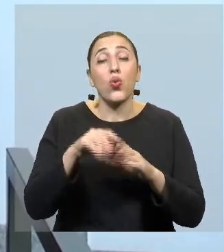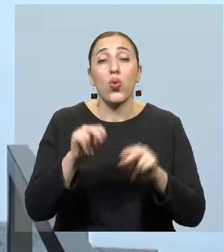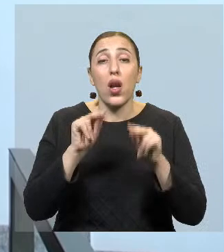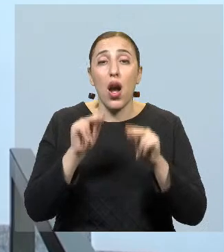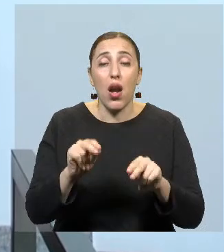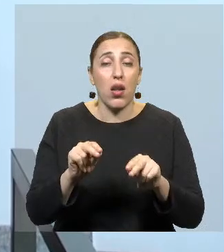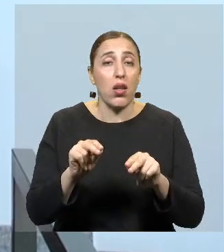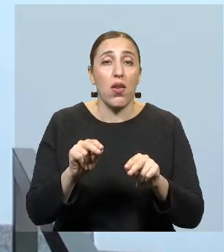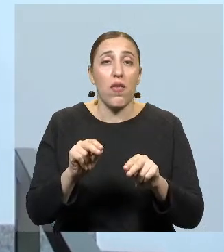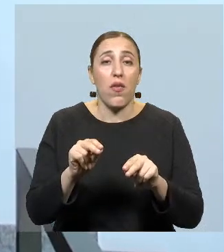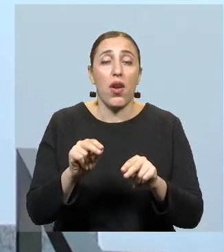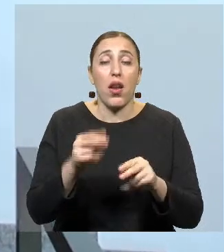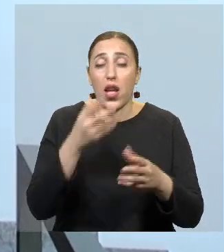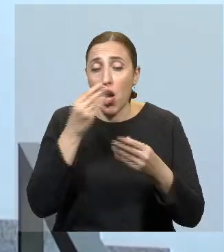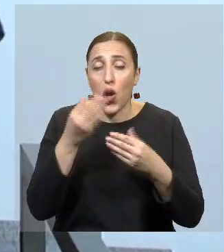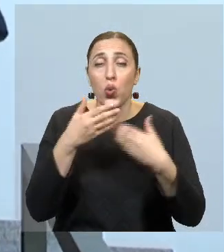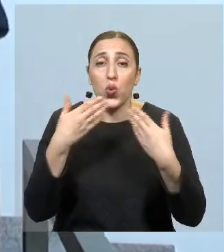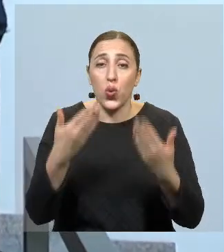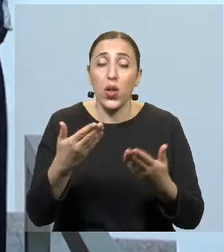Մասնակցության մտրությունների թե չէ։